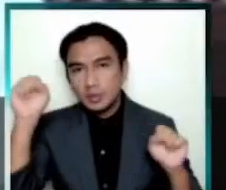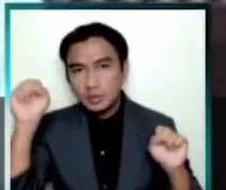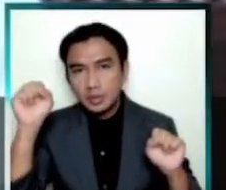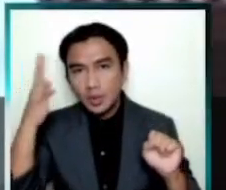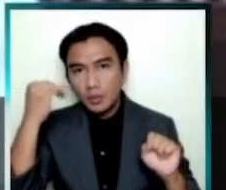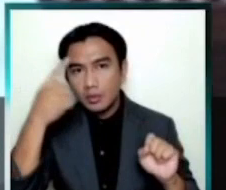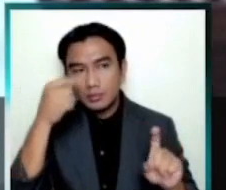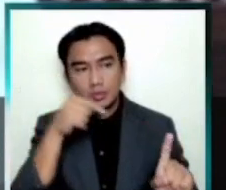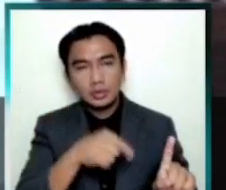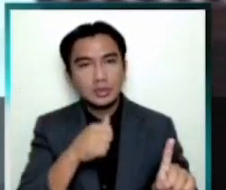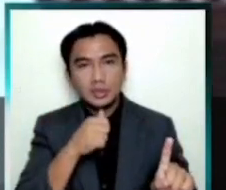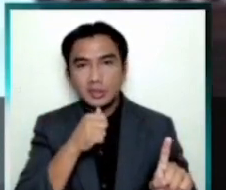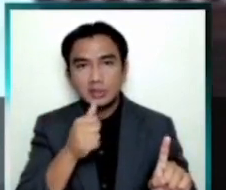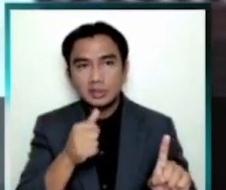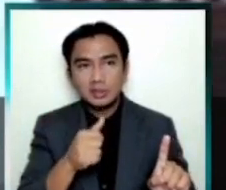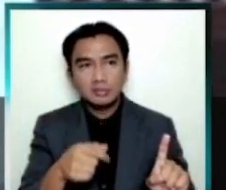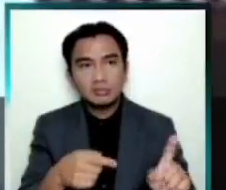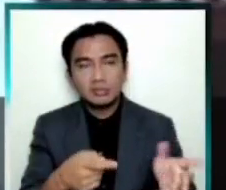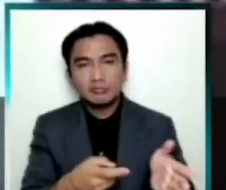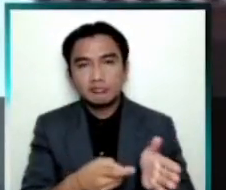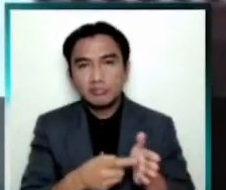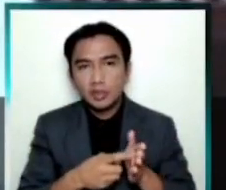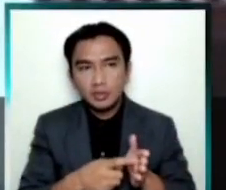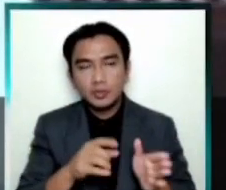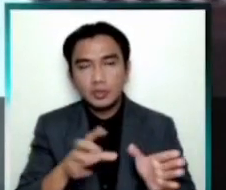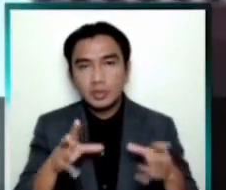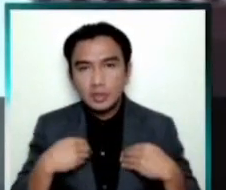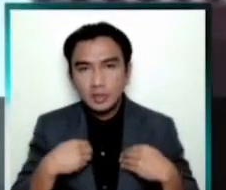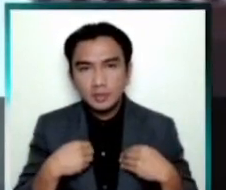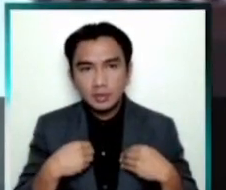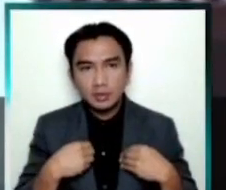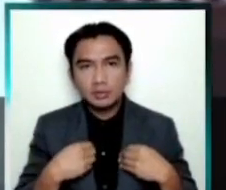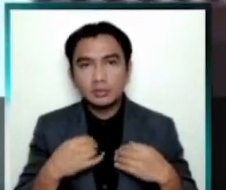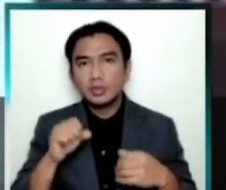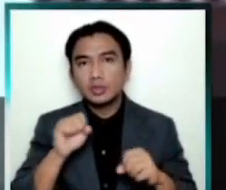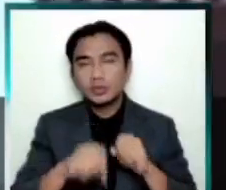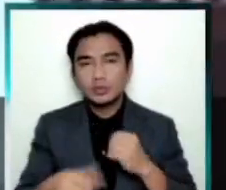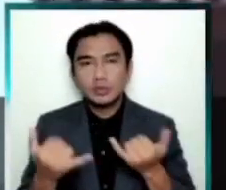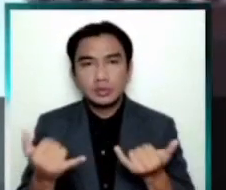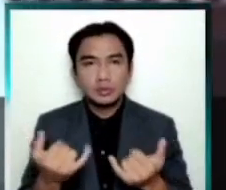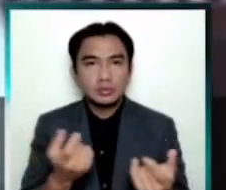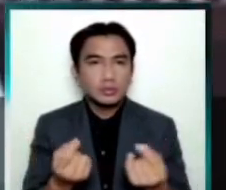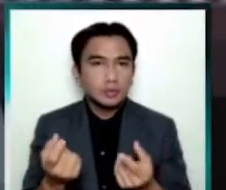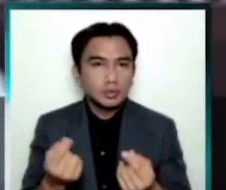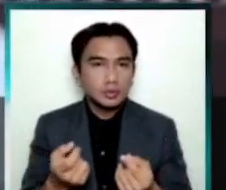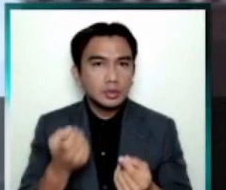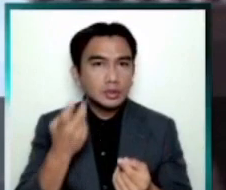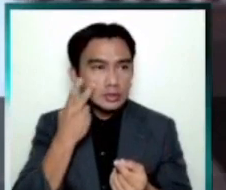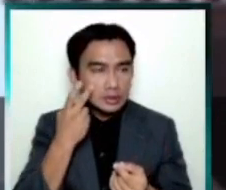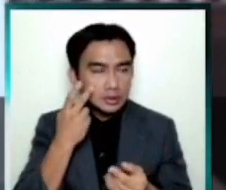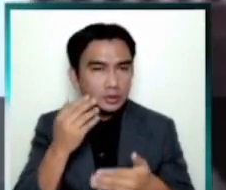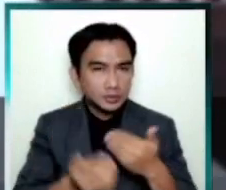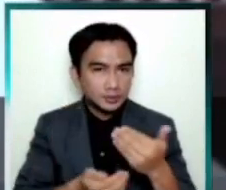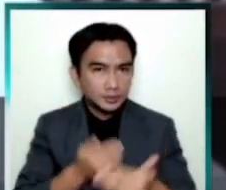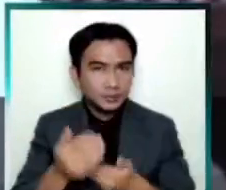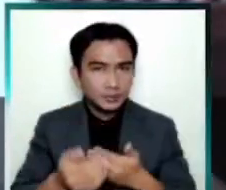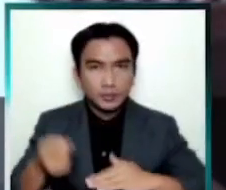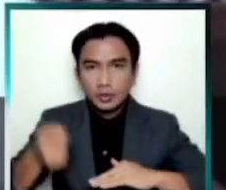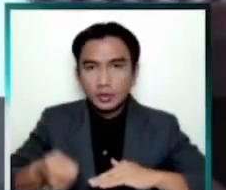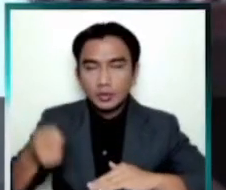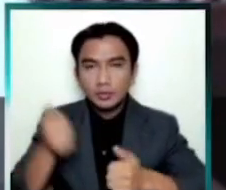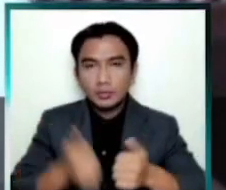siya, dapat sa ngayon pa lang ito na ang gawing hakbang ng Supreme Court. Ito ang kahilingan